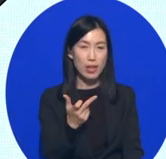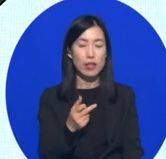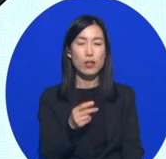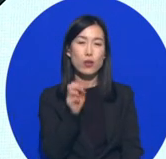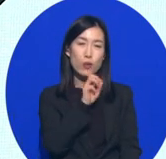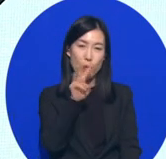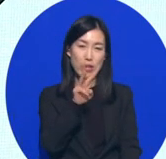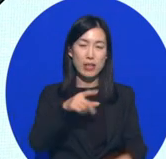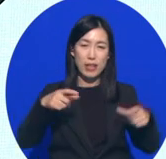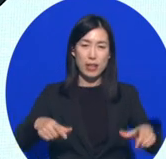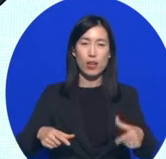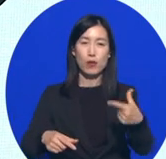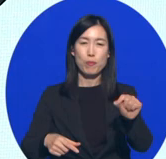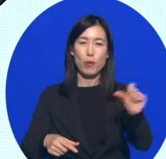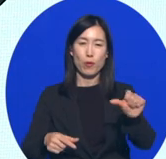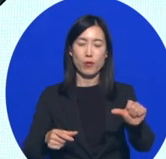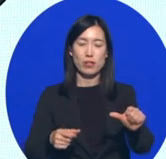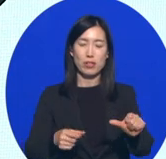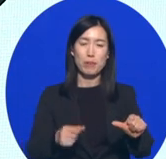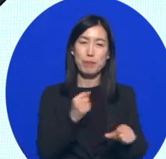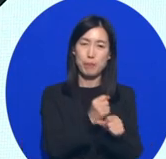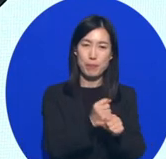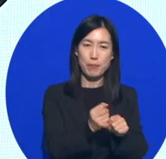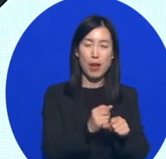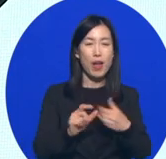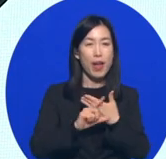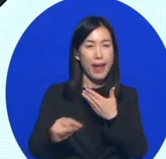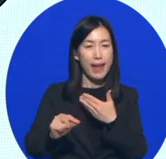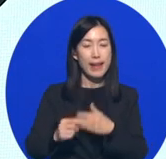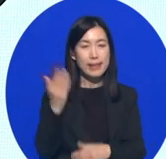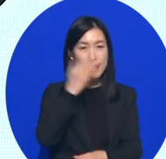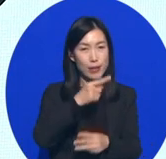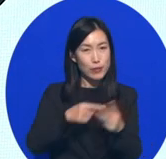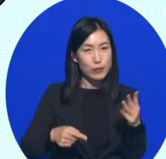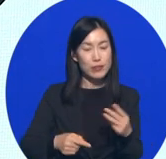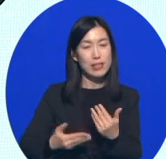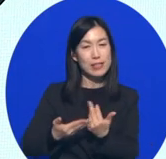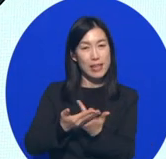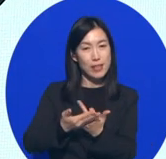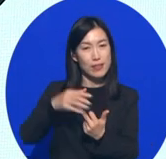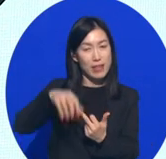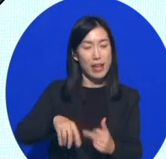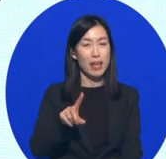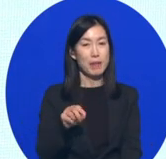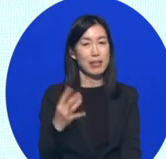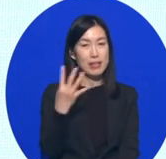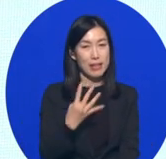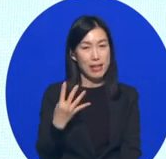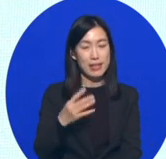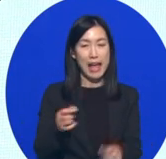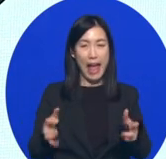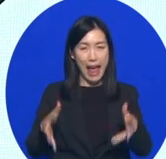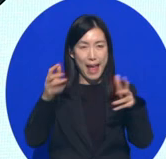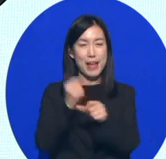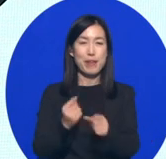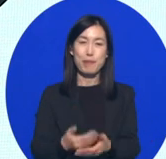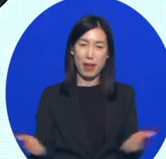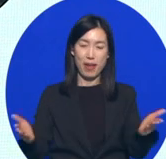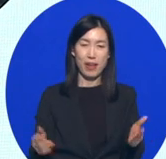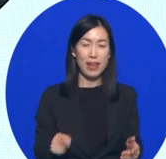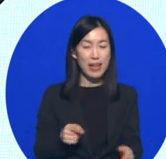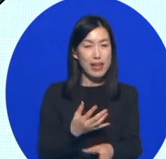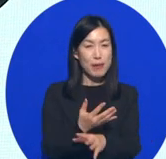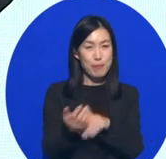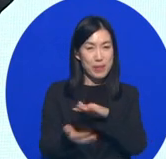65500 가구가 비수도권의 선 청주와 제주의 14,500 가구가 배정됐습니다 사전